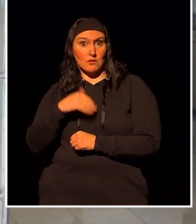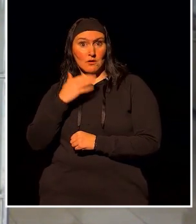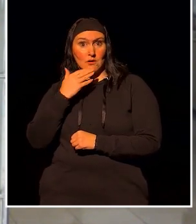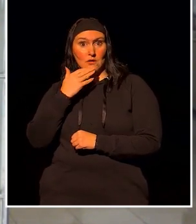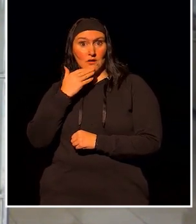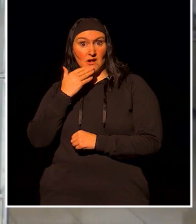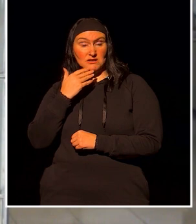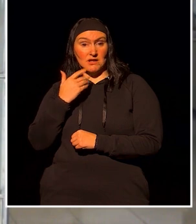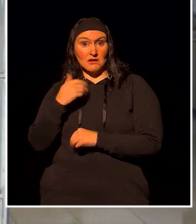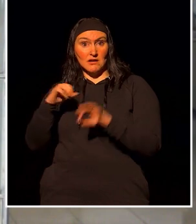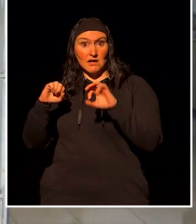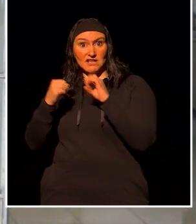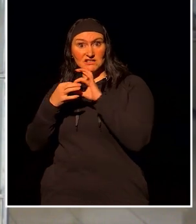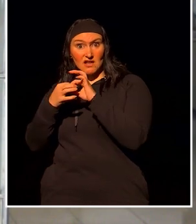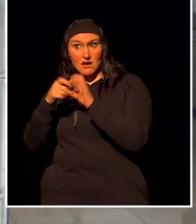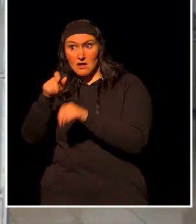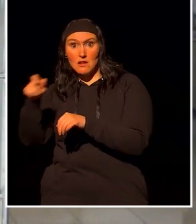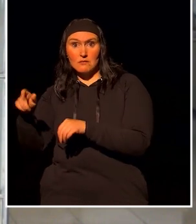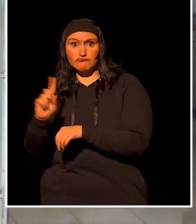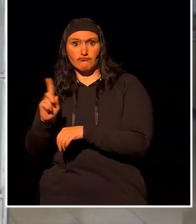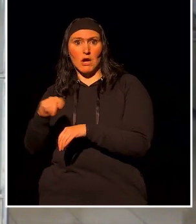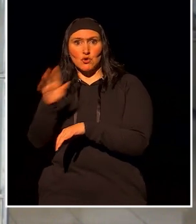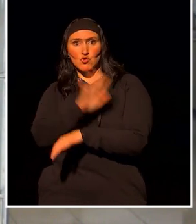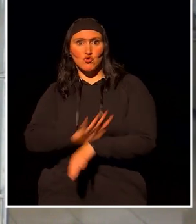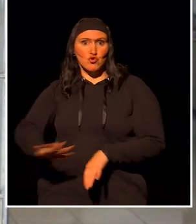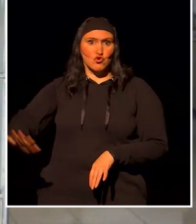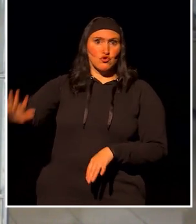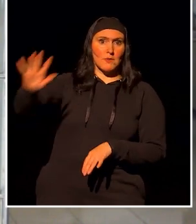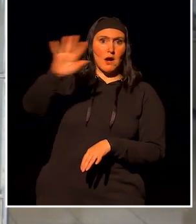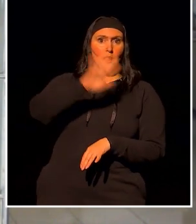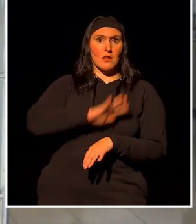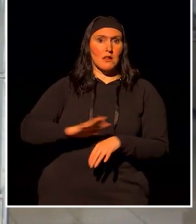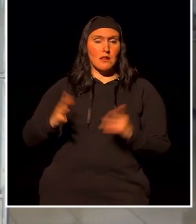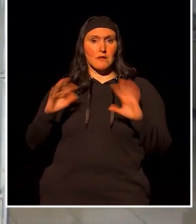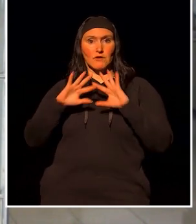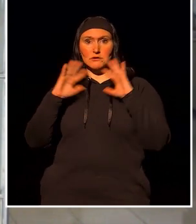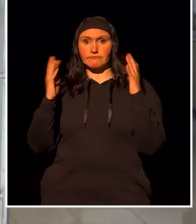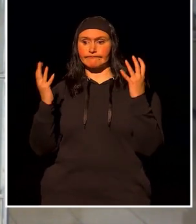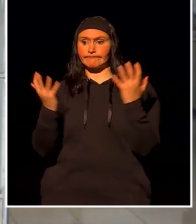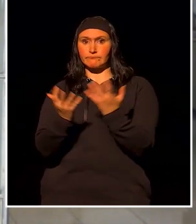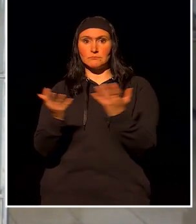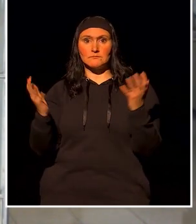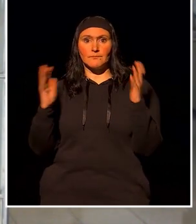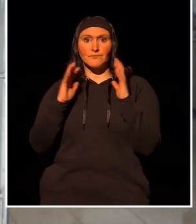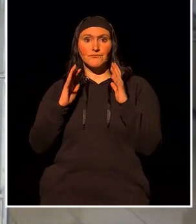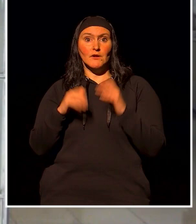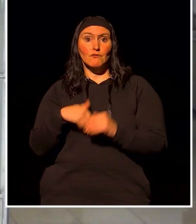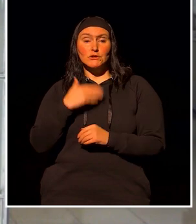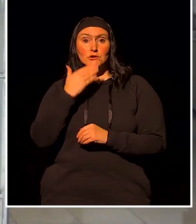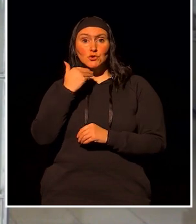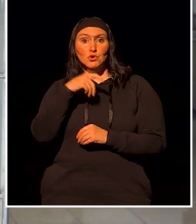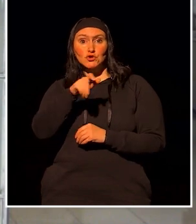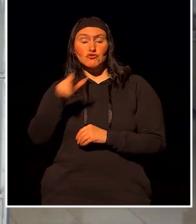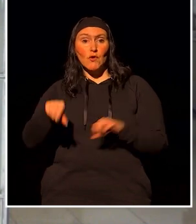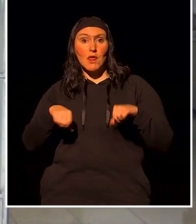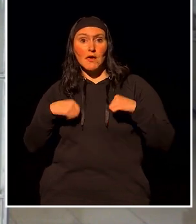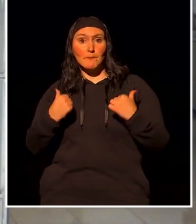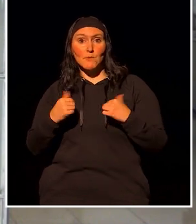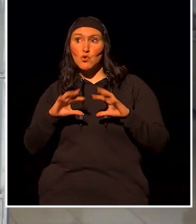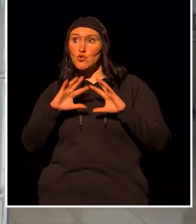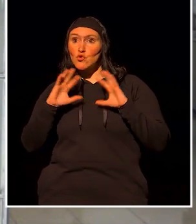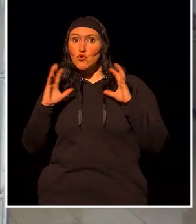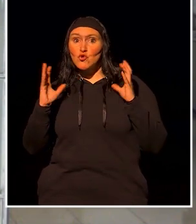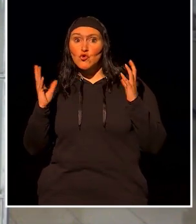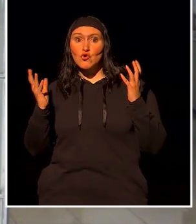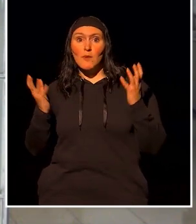ne, überall, wo es jüdisches Leben gibt, außerhalb Israels, wird dieses Leben prekär in gewissem